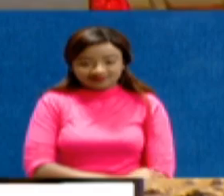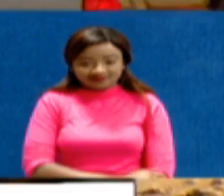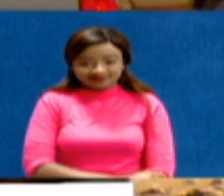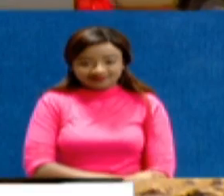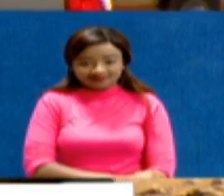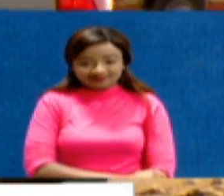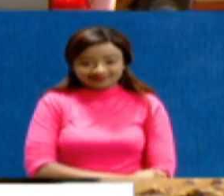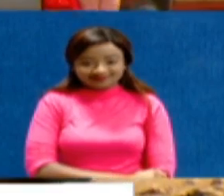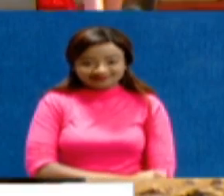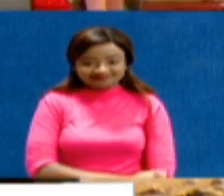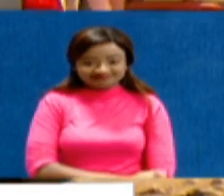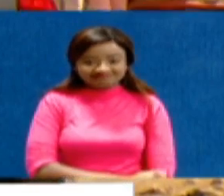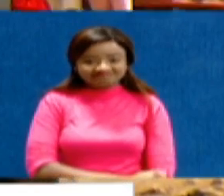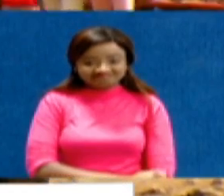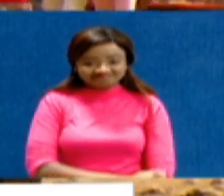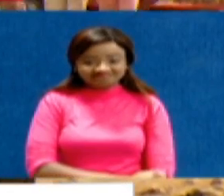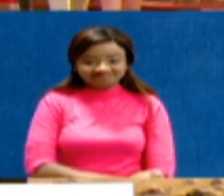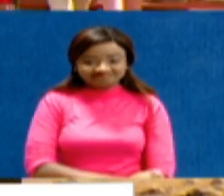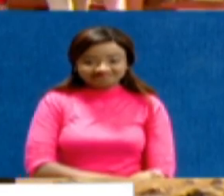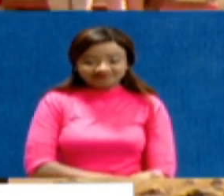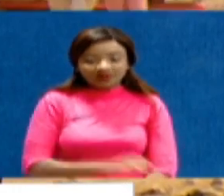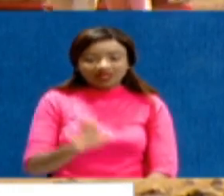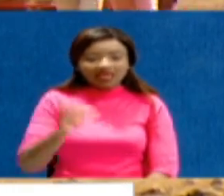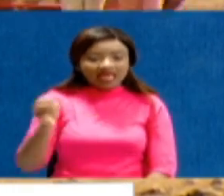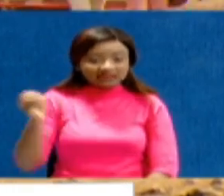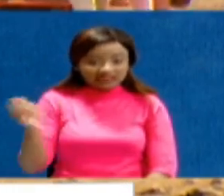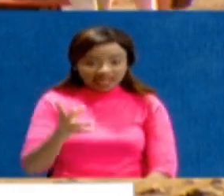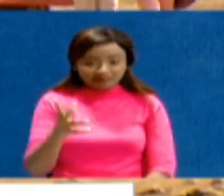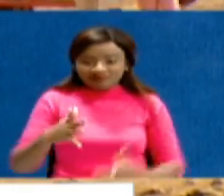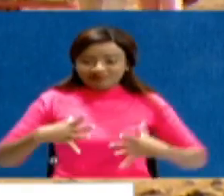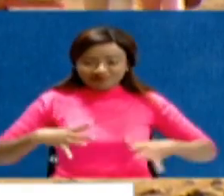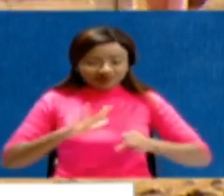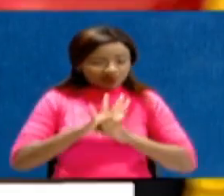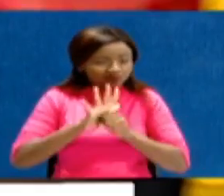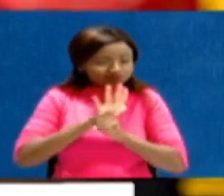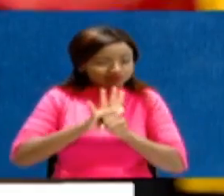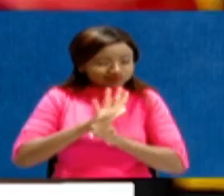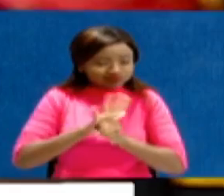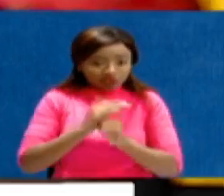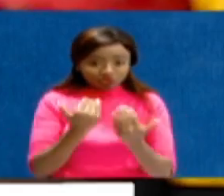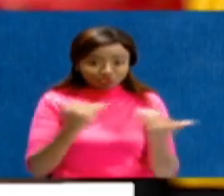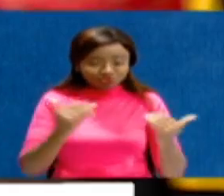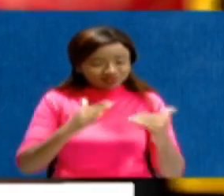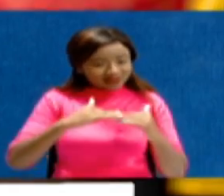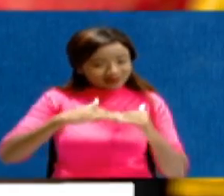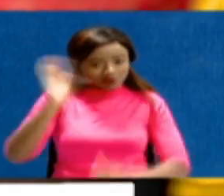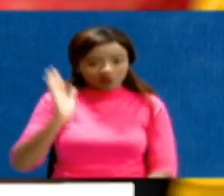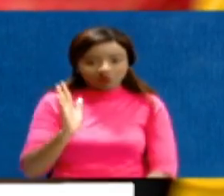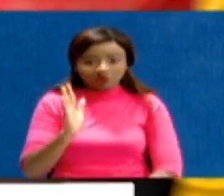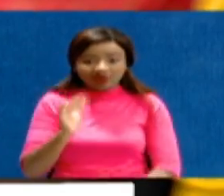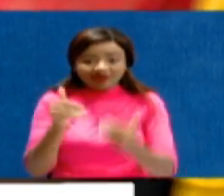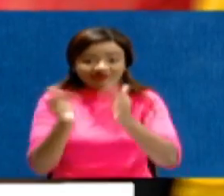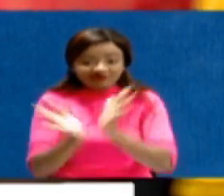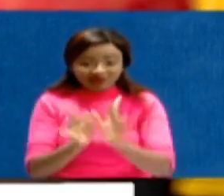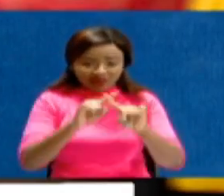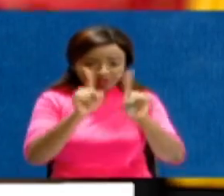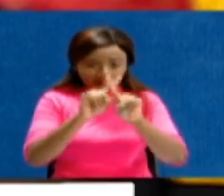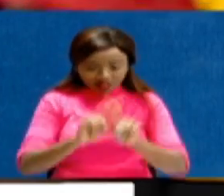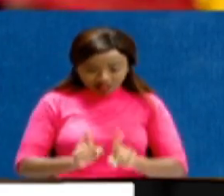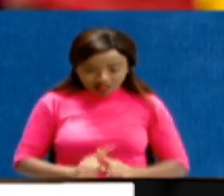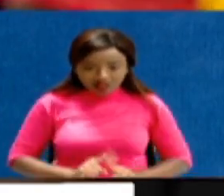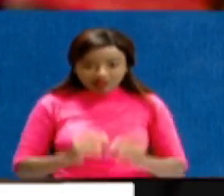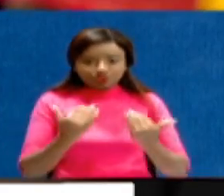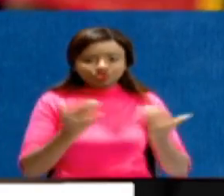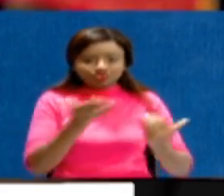Huu ni mtaa wa mabanda. Una watu wengi na idadi ya watoto hapa ndio kubwa zaidi. Familia ni tofauti hapa na watoto katika familia